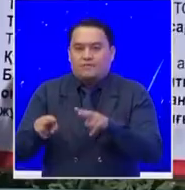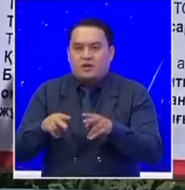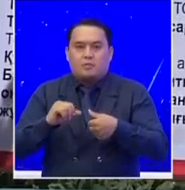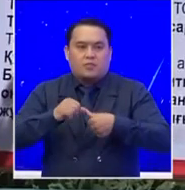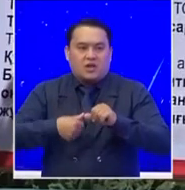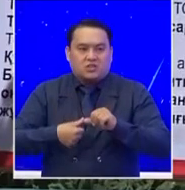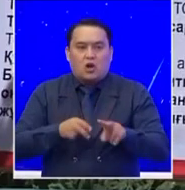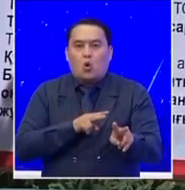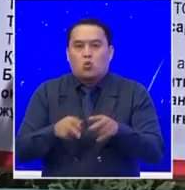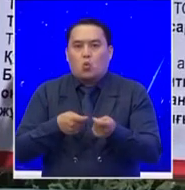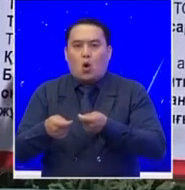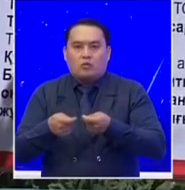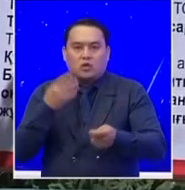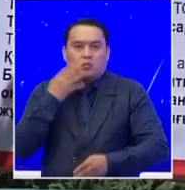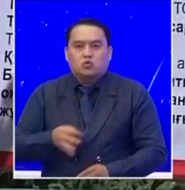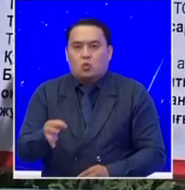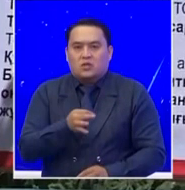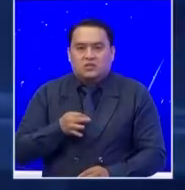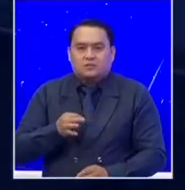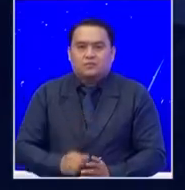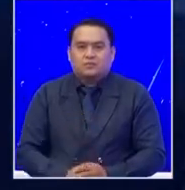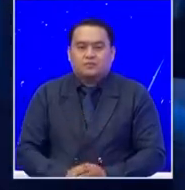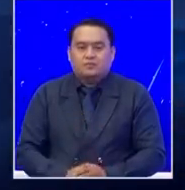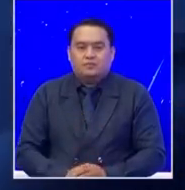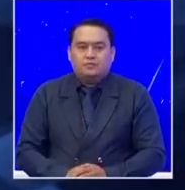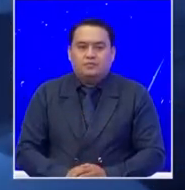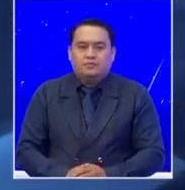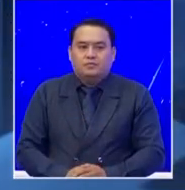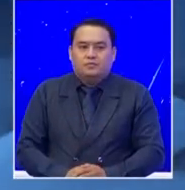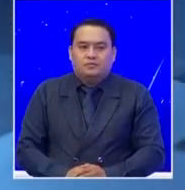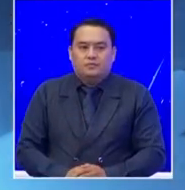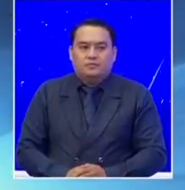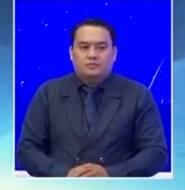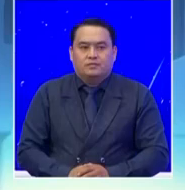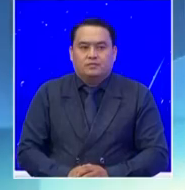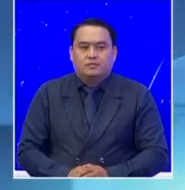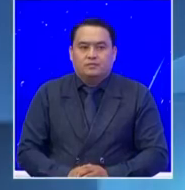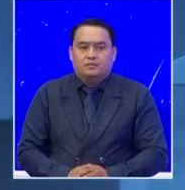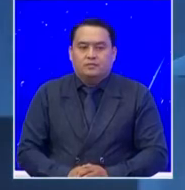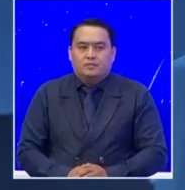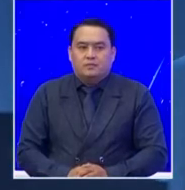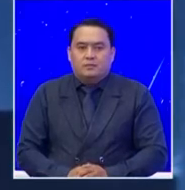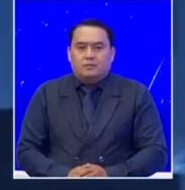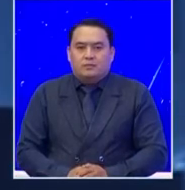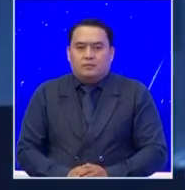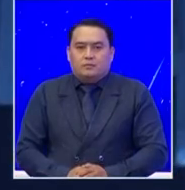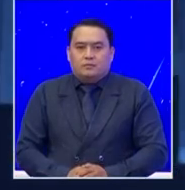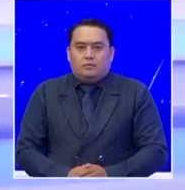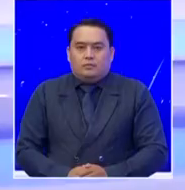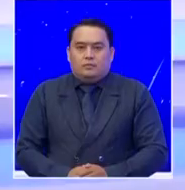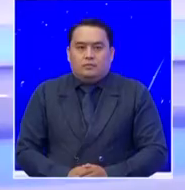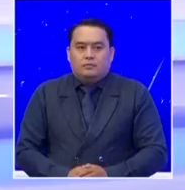постоянном контроле руководства Алматинской области. Ануар Амангельдинов, Абзал Нусипов, телеканал ЖТСУ.